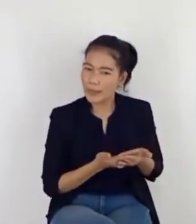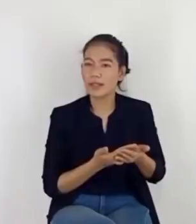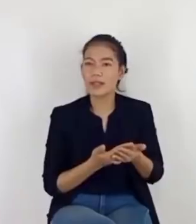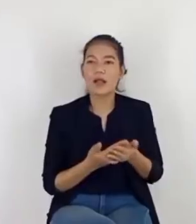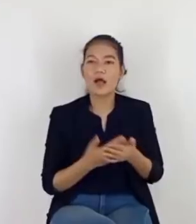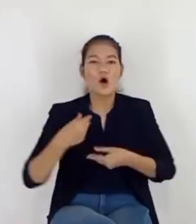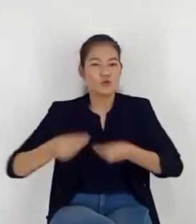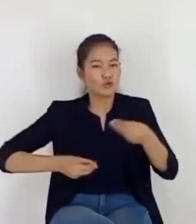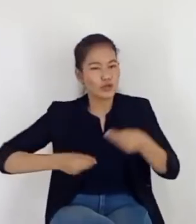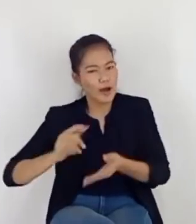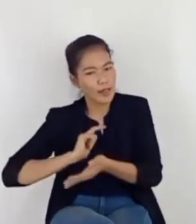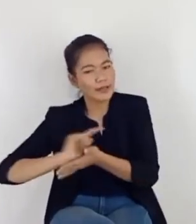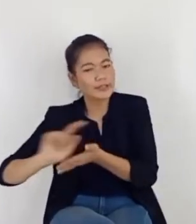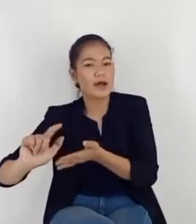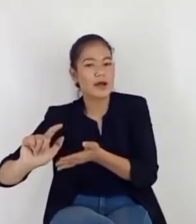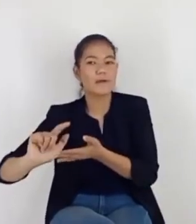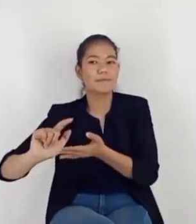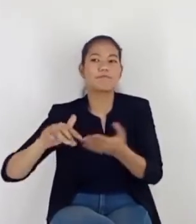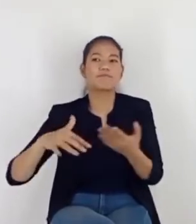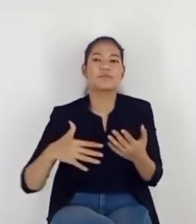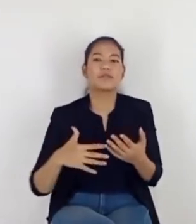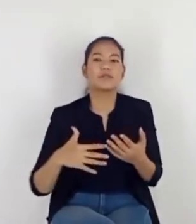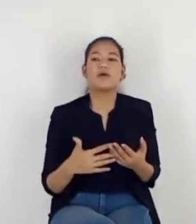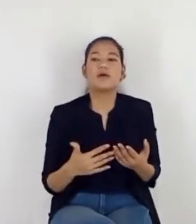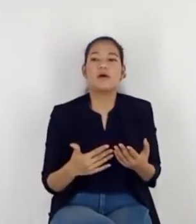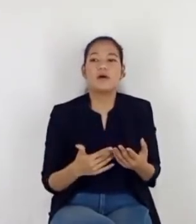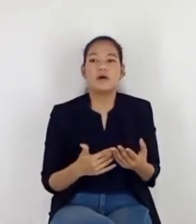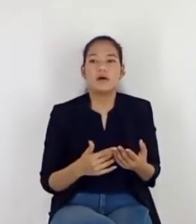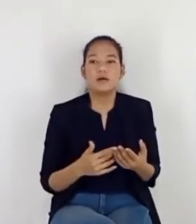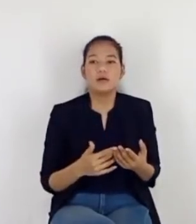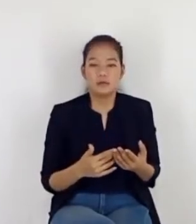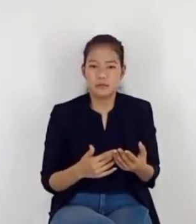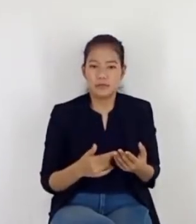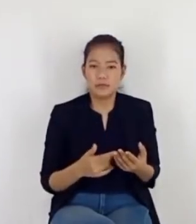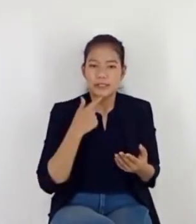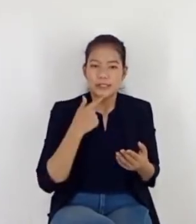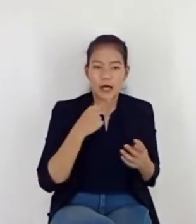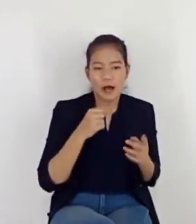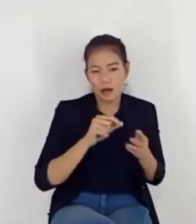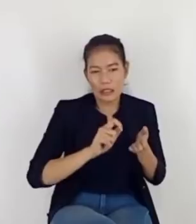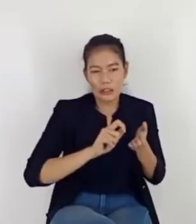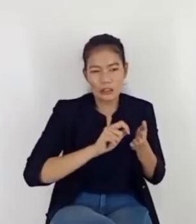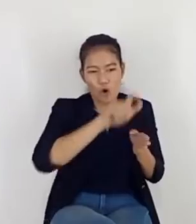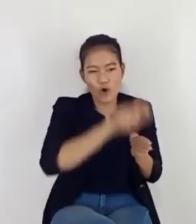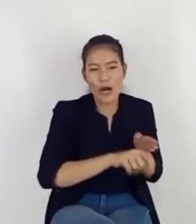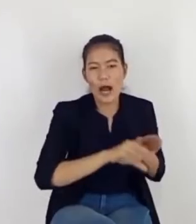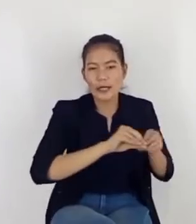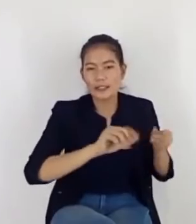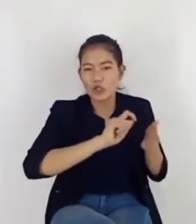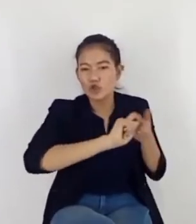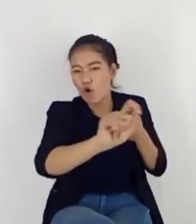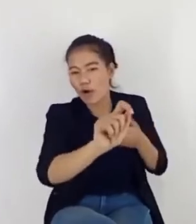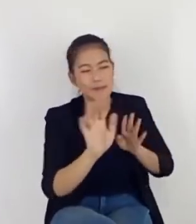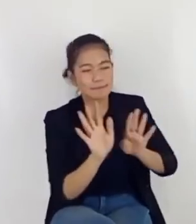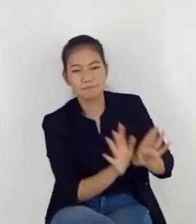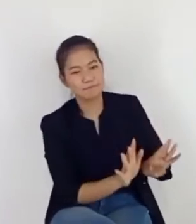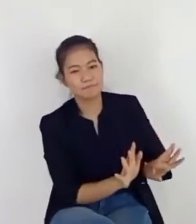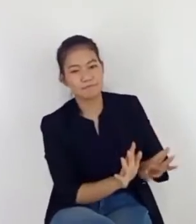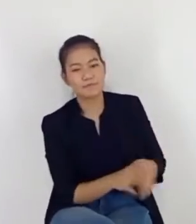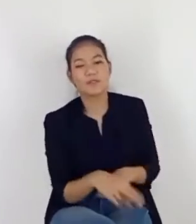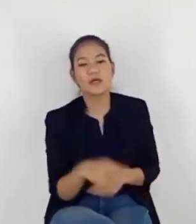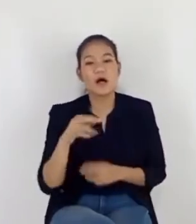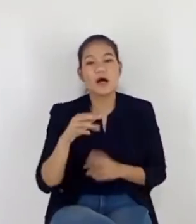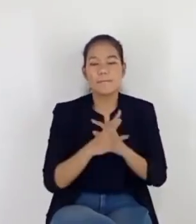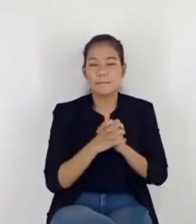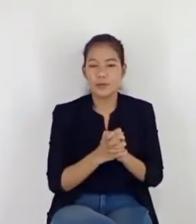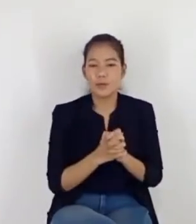menjalankan usaha-usahanya, dan biarlah terhindar dari PHK bagi karyawan-karyawan. Kami juga berdoa